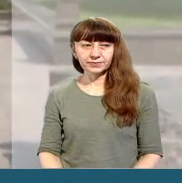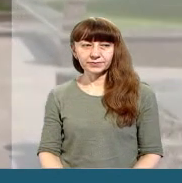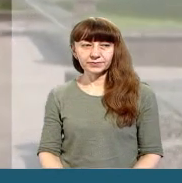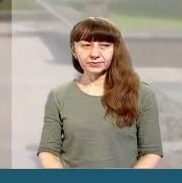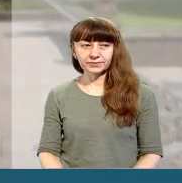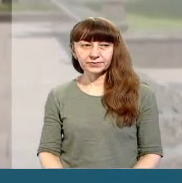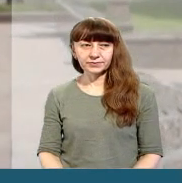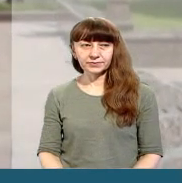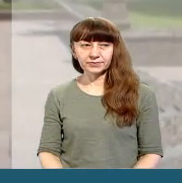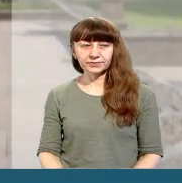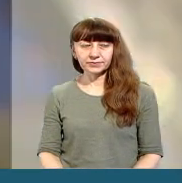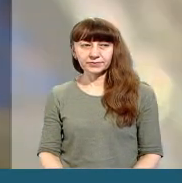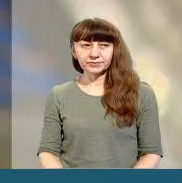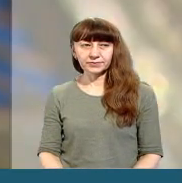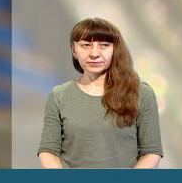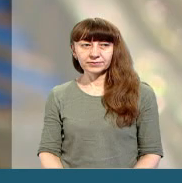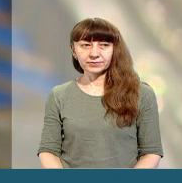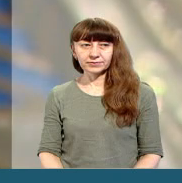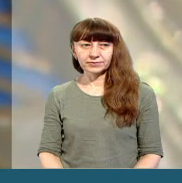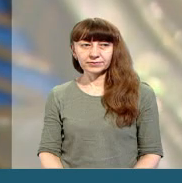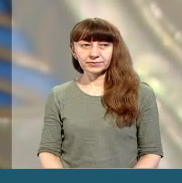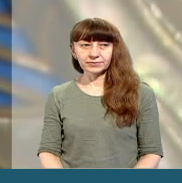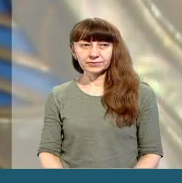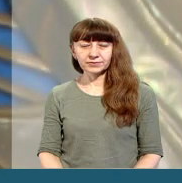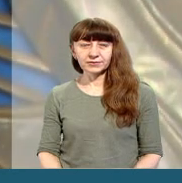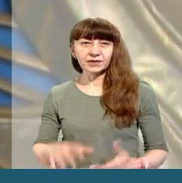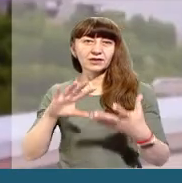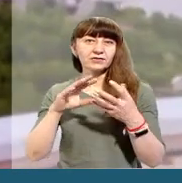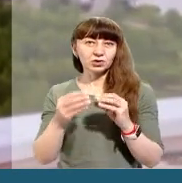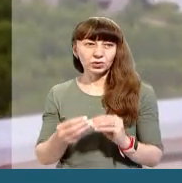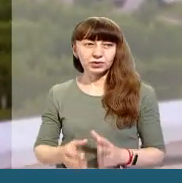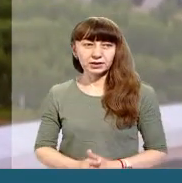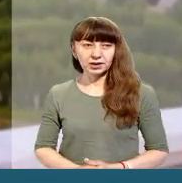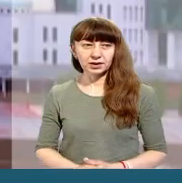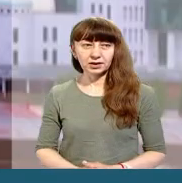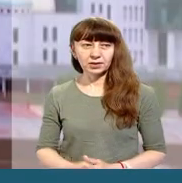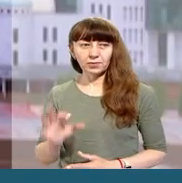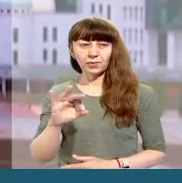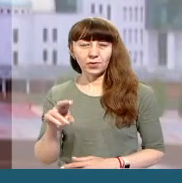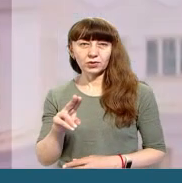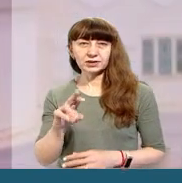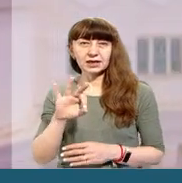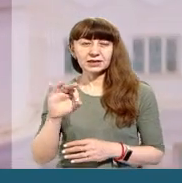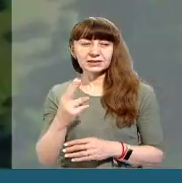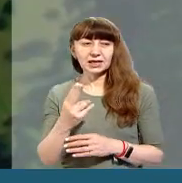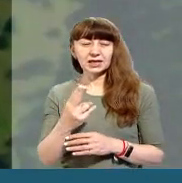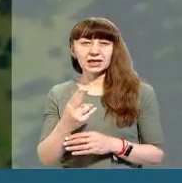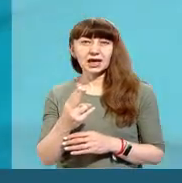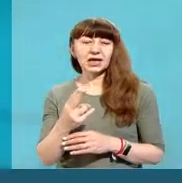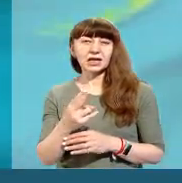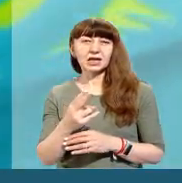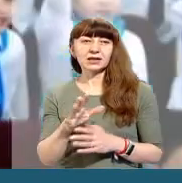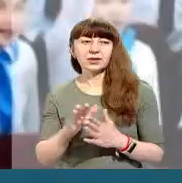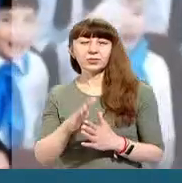еркін ел екенімізді көрсететін. Қорыта айтқанда, елтаңбамыз төрімізде жарқырап, әнұранымыз әуелете шырқалып, көк туымыз